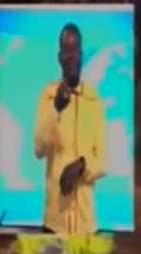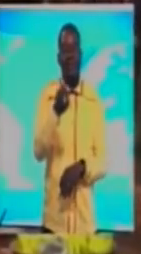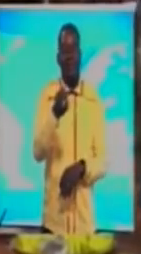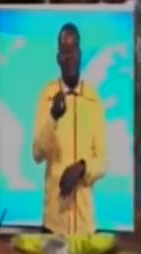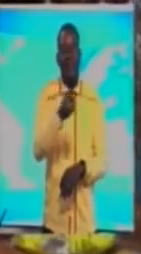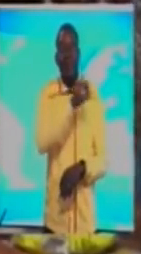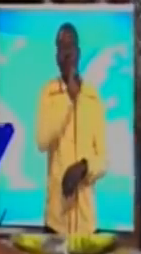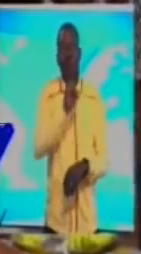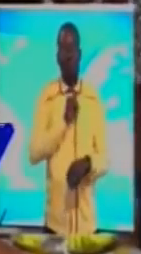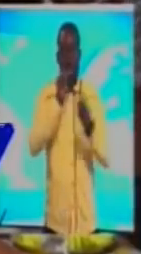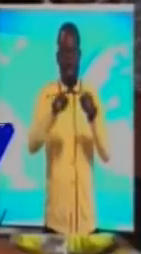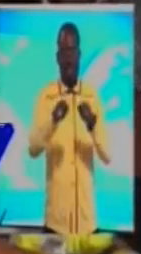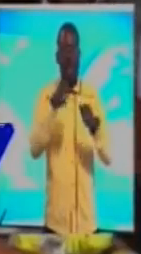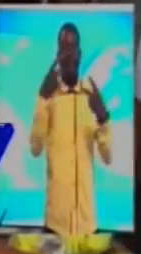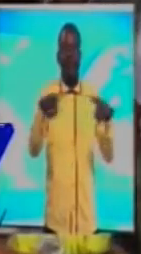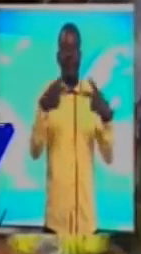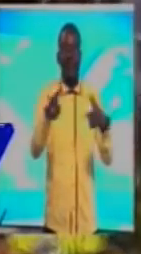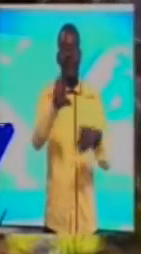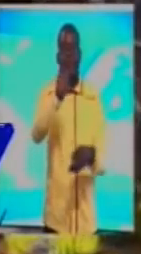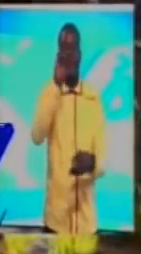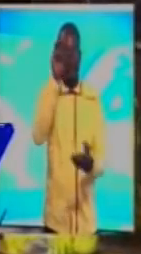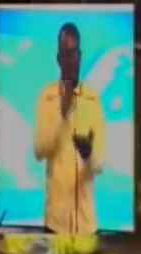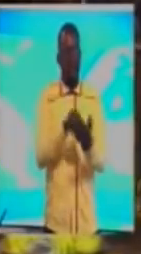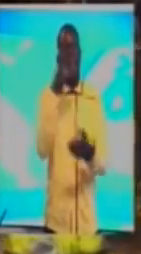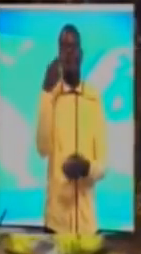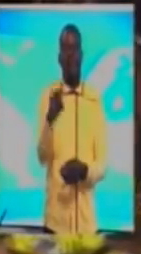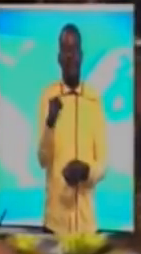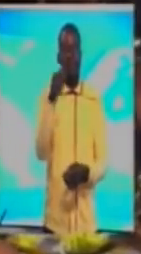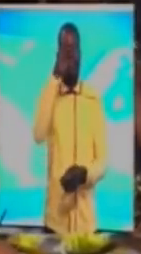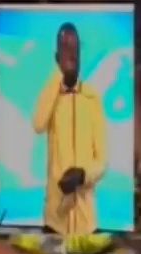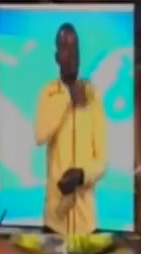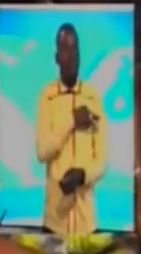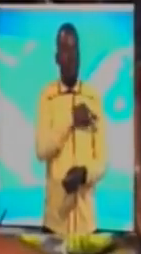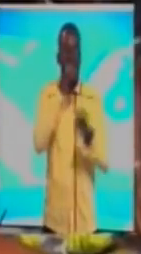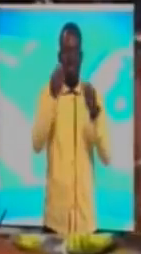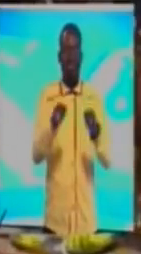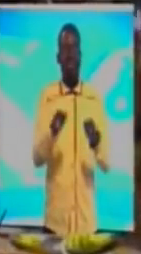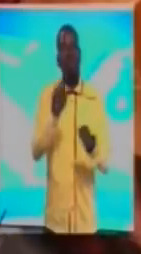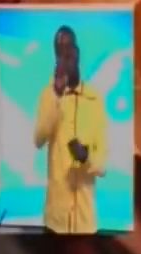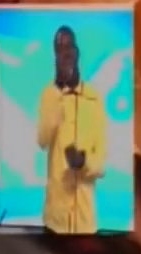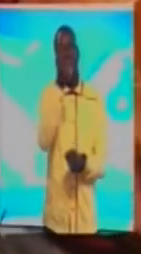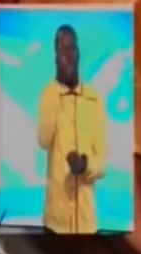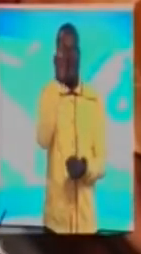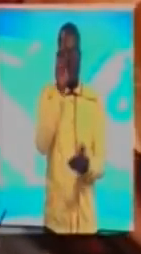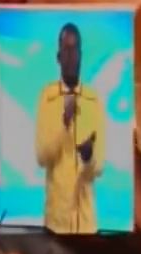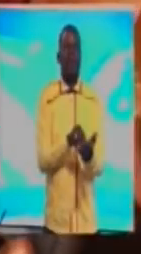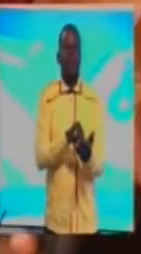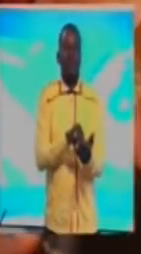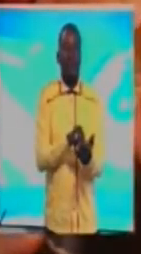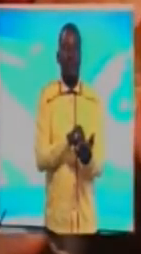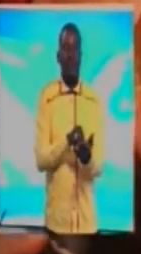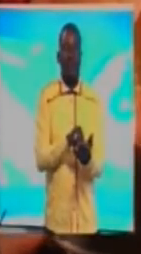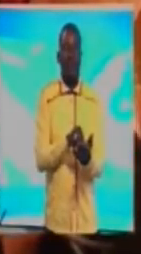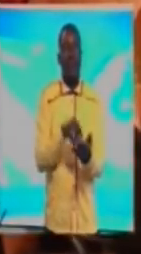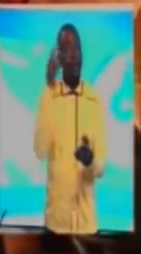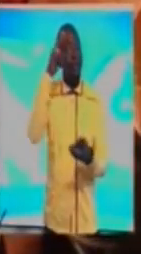Je peux vendre au moins 50 000 francs. Les bénéfices peuvent atteindre 10 000 francs. Il y a des